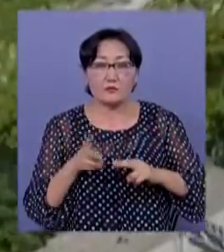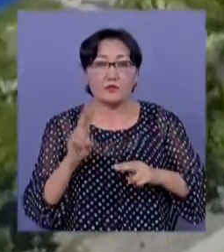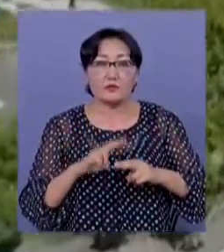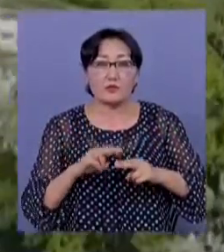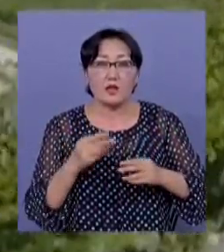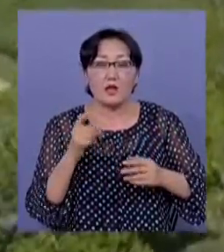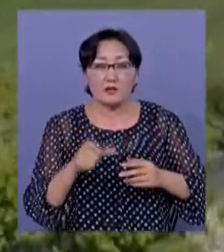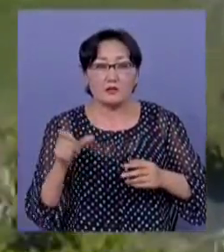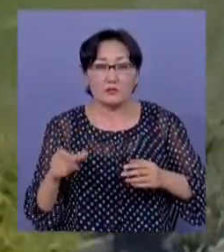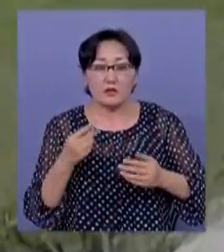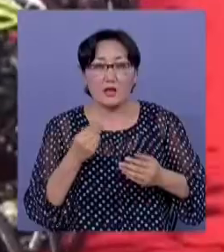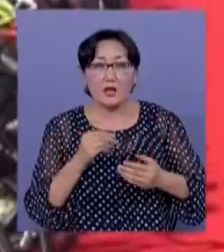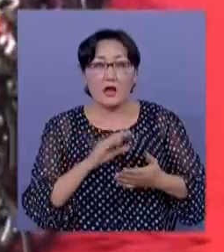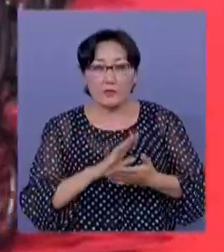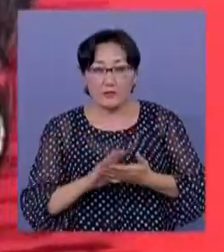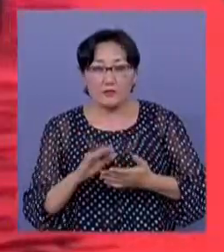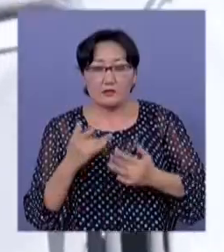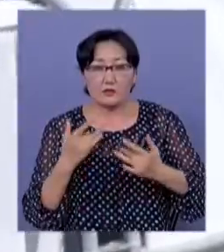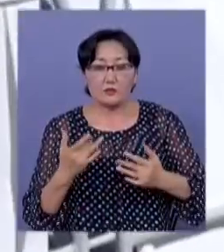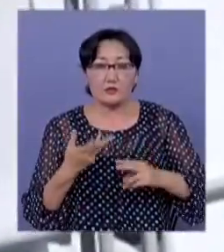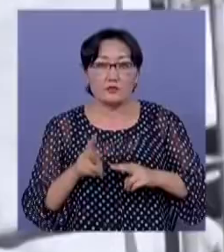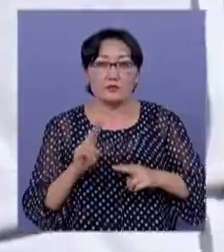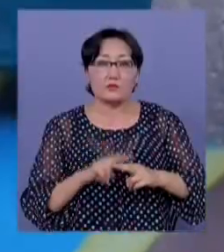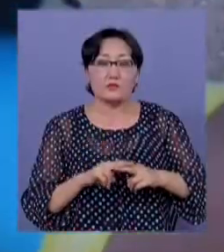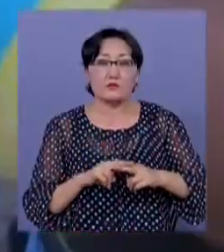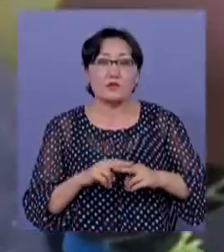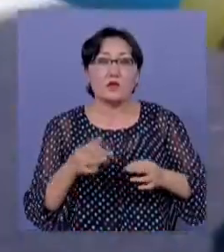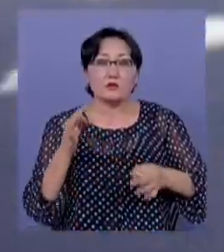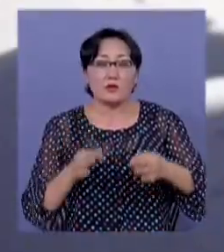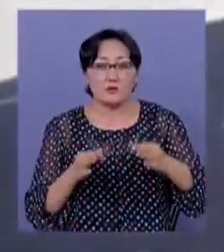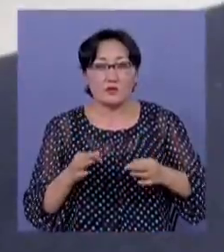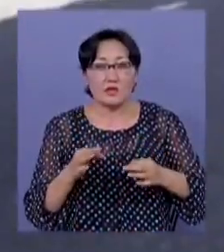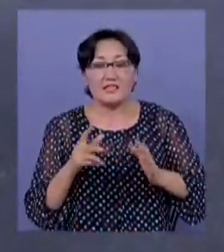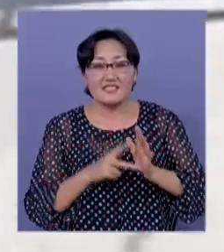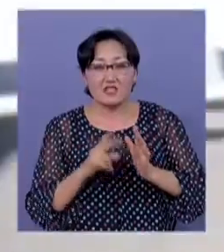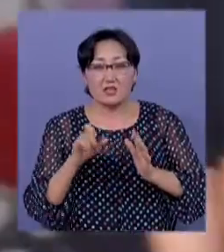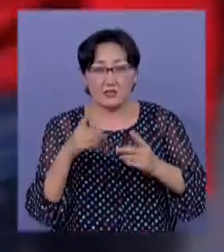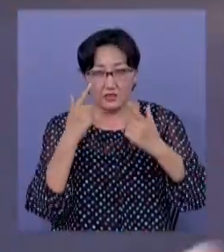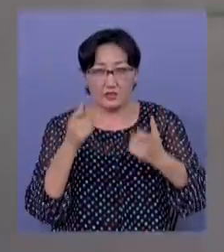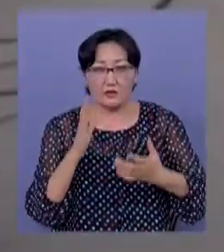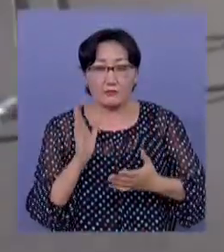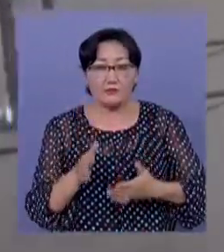олардың клиенттері ақталуын талап етті. Льеж сотының үкімі 8 қазанда жарияланбақ.